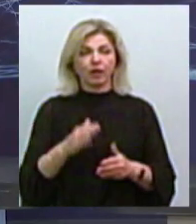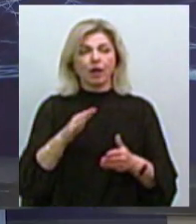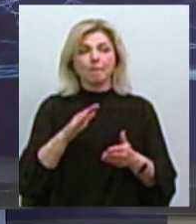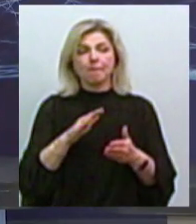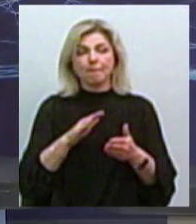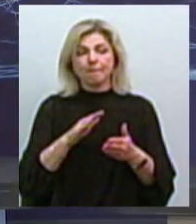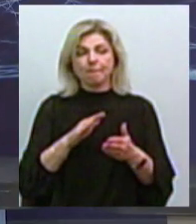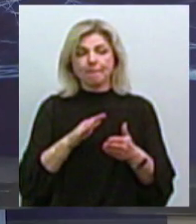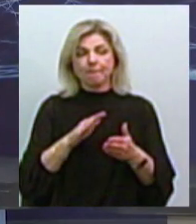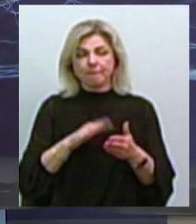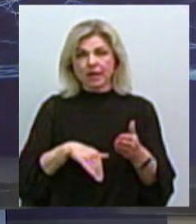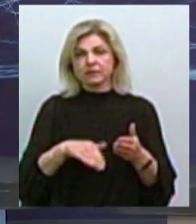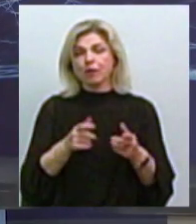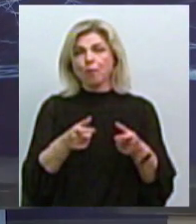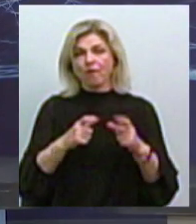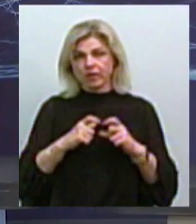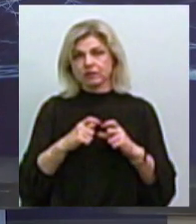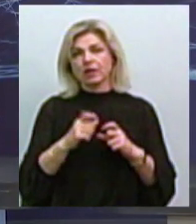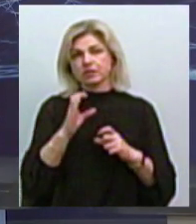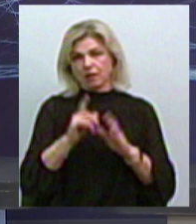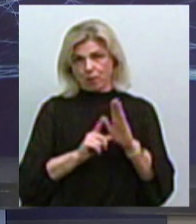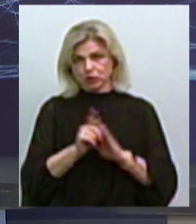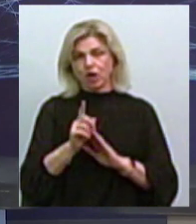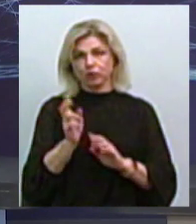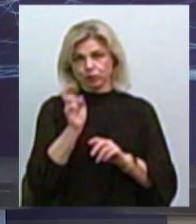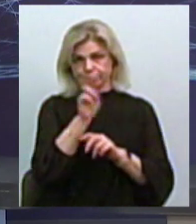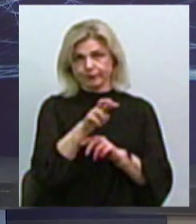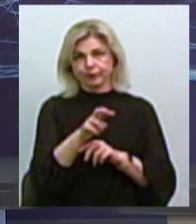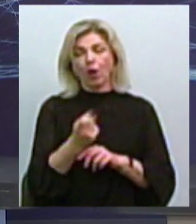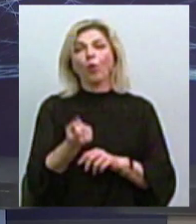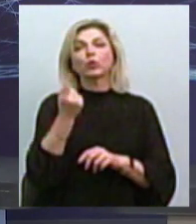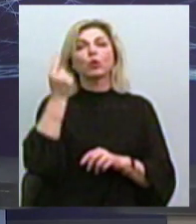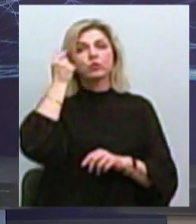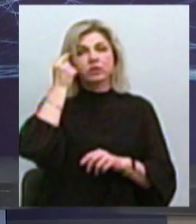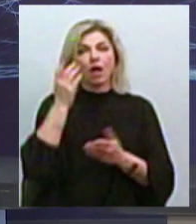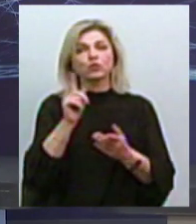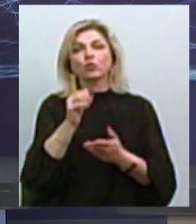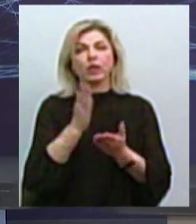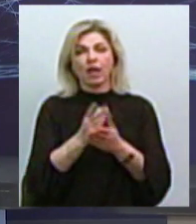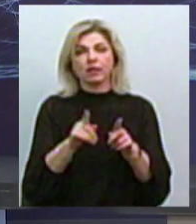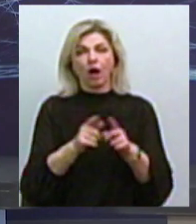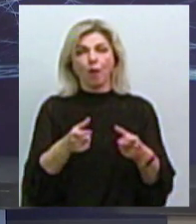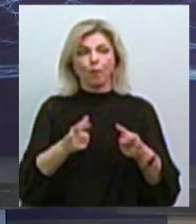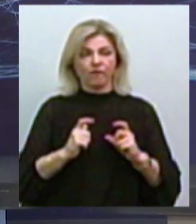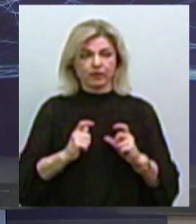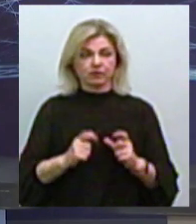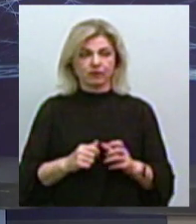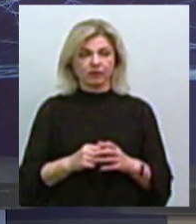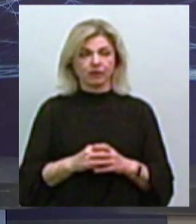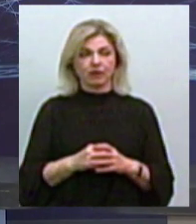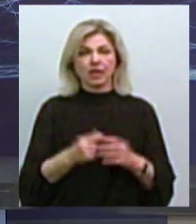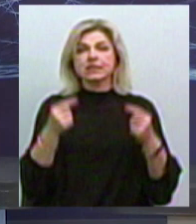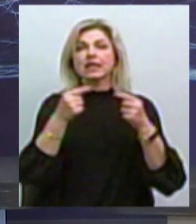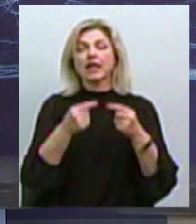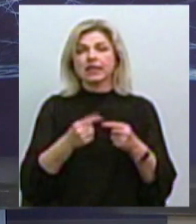без навіть отриманої повістки. Спочатку призову. А звідки він дізнається, що є така повістка? Згідно статті